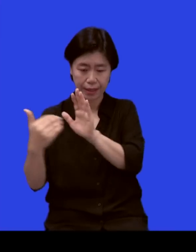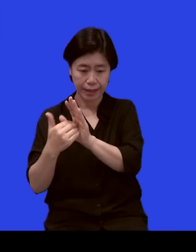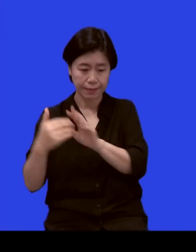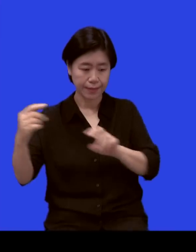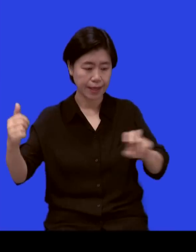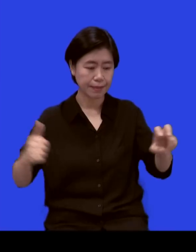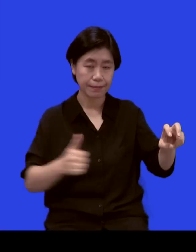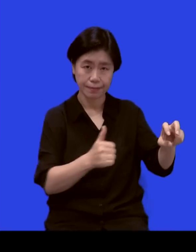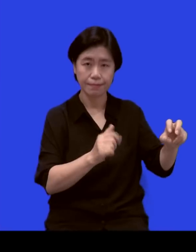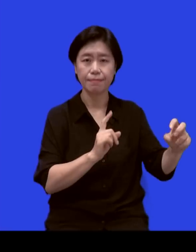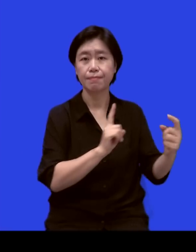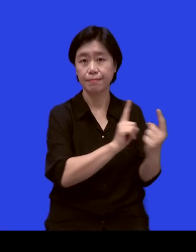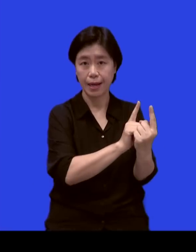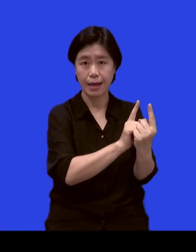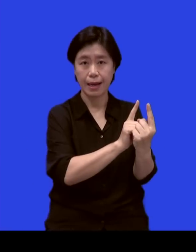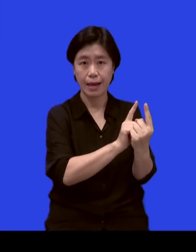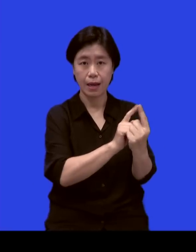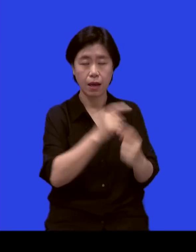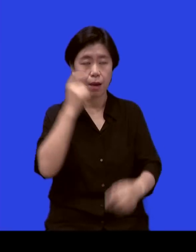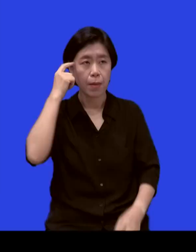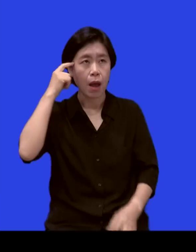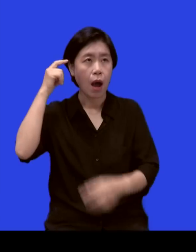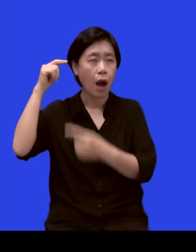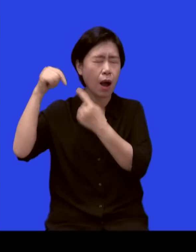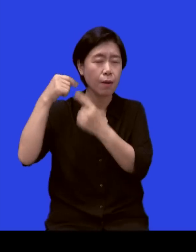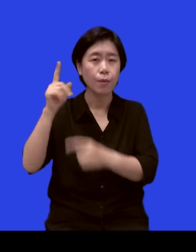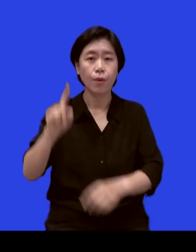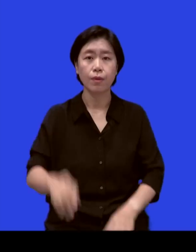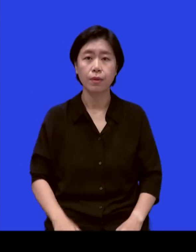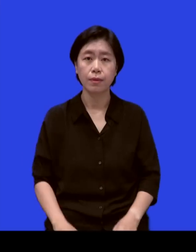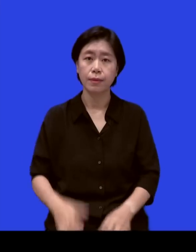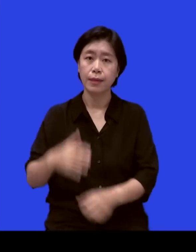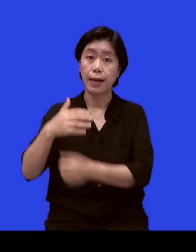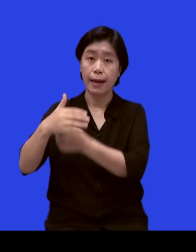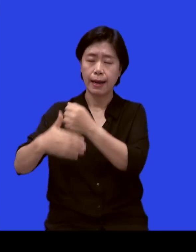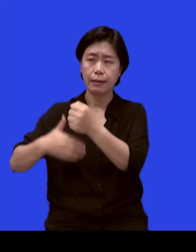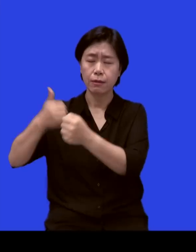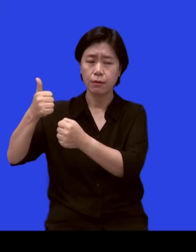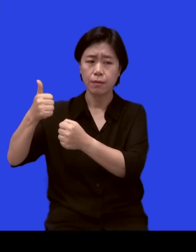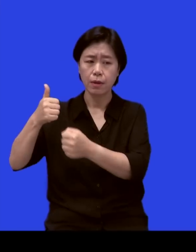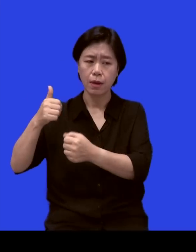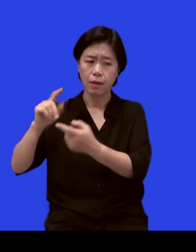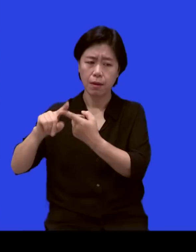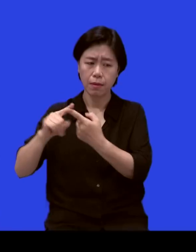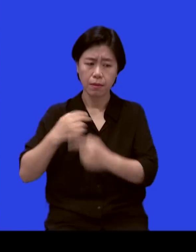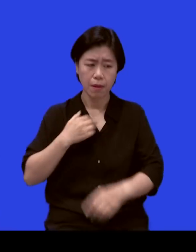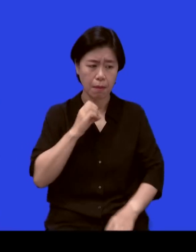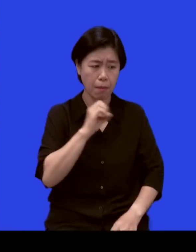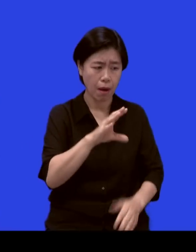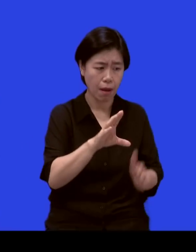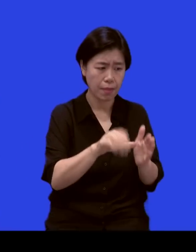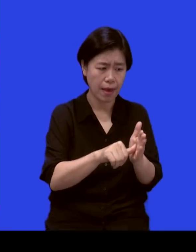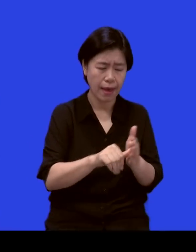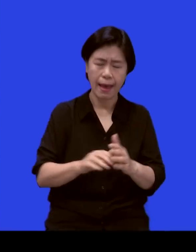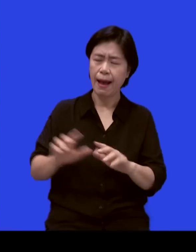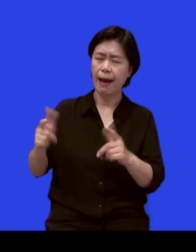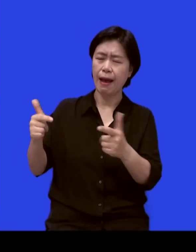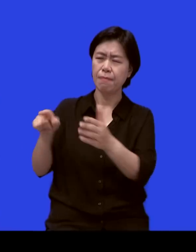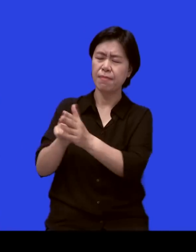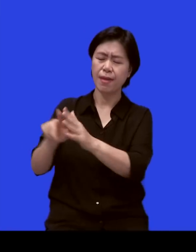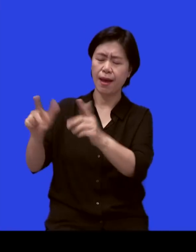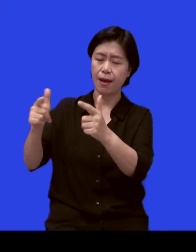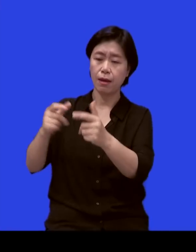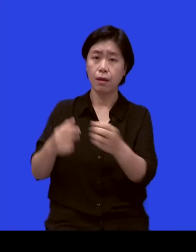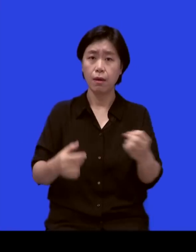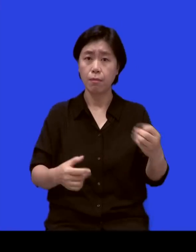그러니까 제가 머릿속에 5만 가지가 생각 드는 게 이제 뭐였냐면 하나님 부정하시면 어떡하나. 그간에 내가